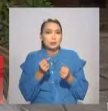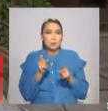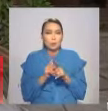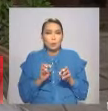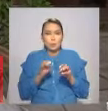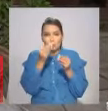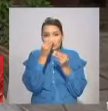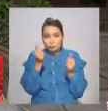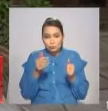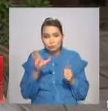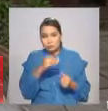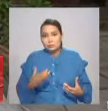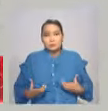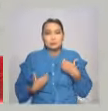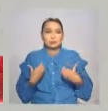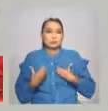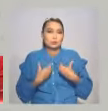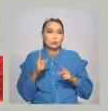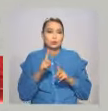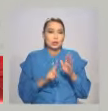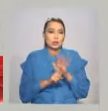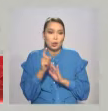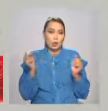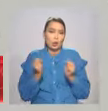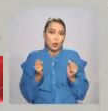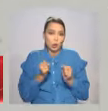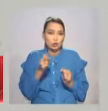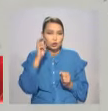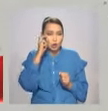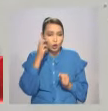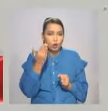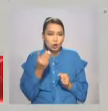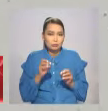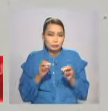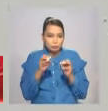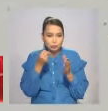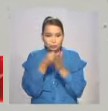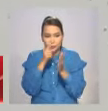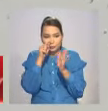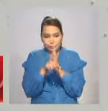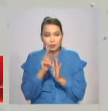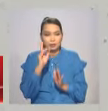еще больше встревожились. Люди опасаются, что с наступлением холодов черные вдовы заползут в квартиры.